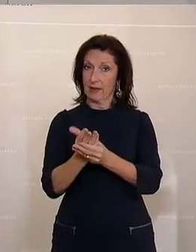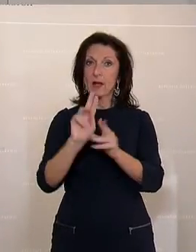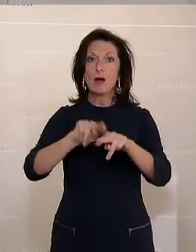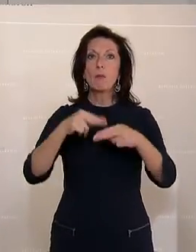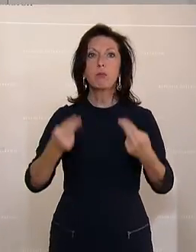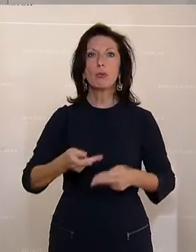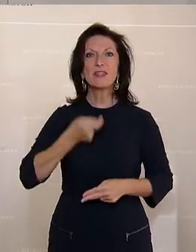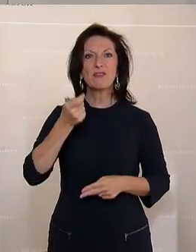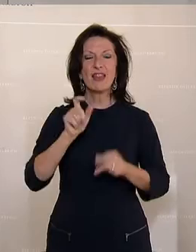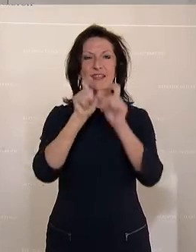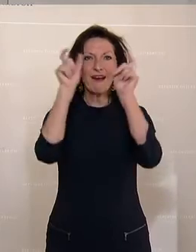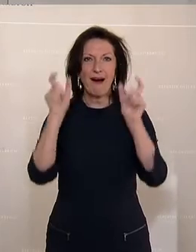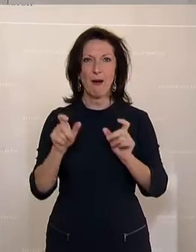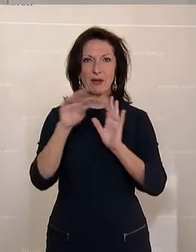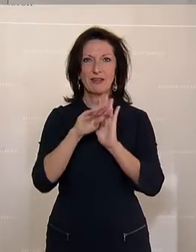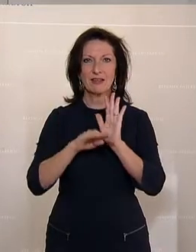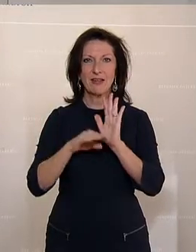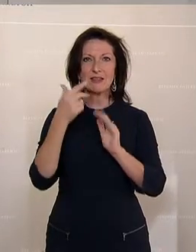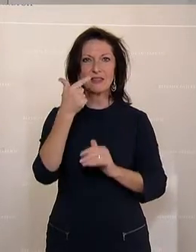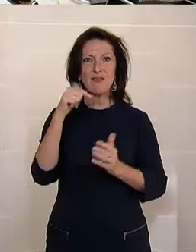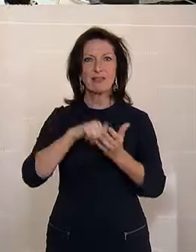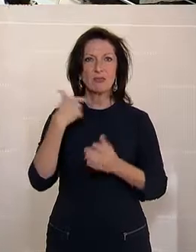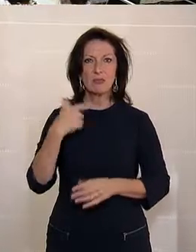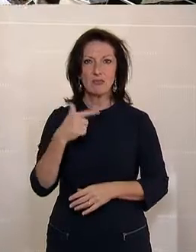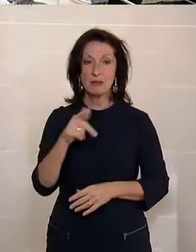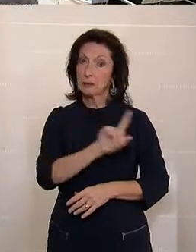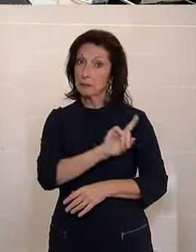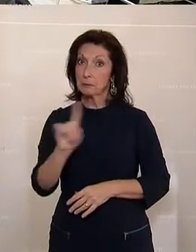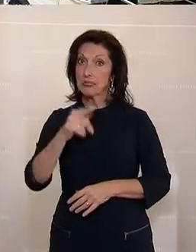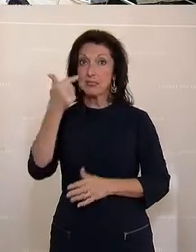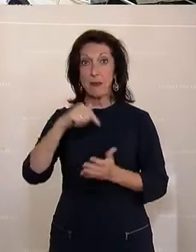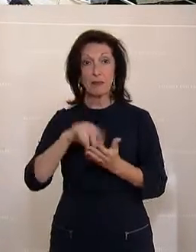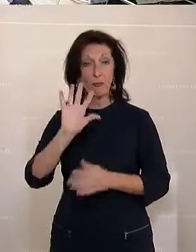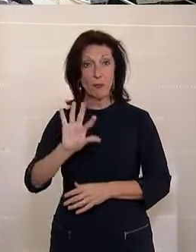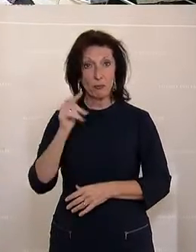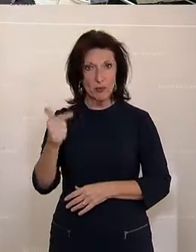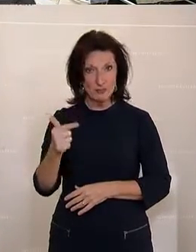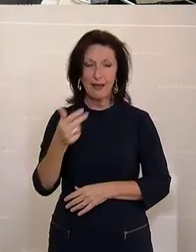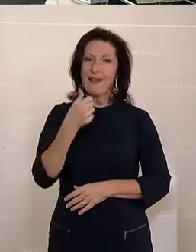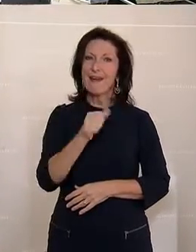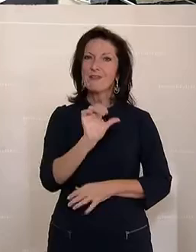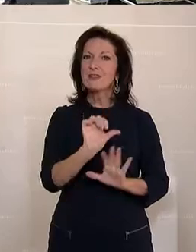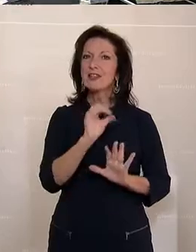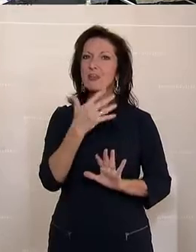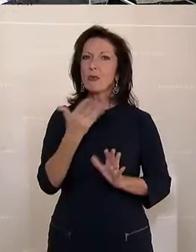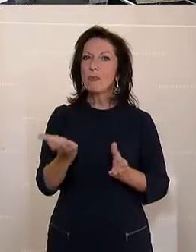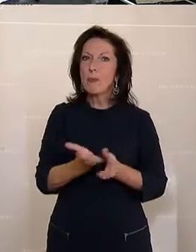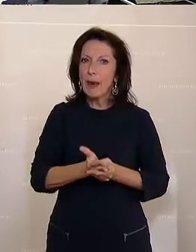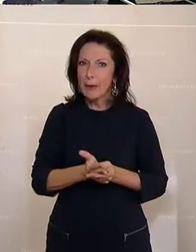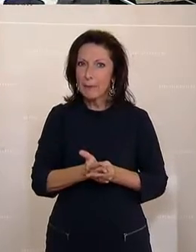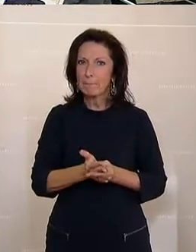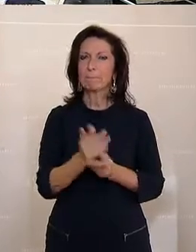weiter mit den nächsten Tagesordnungspunkten 3 bis 5. Da geht es um